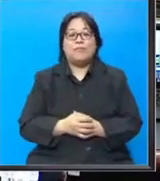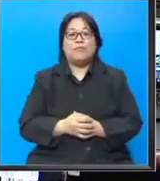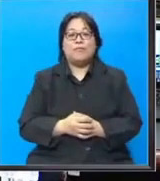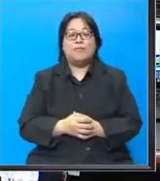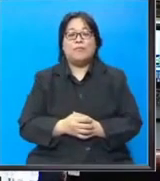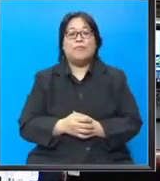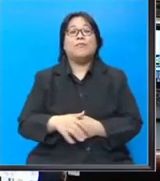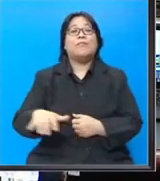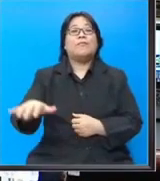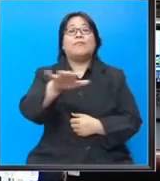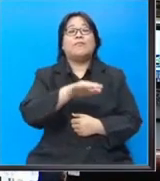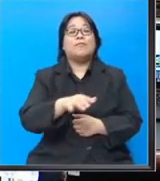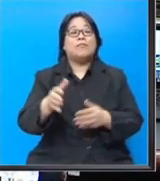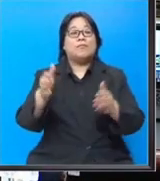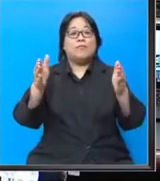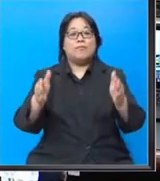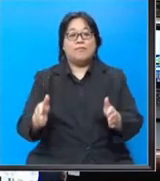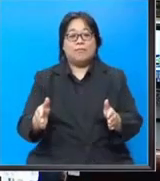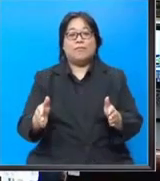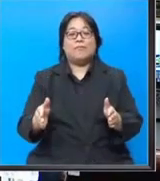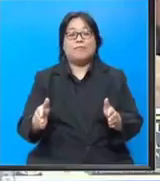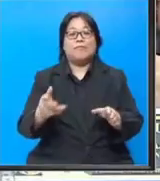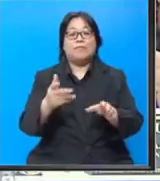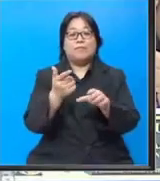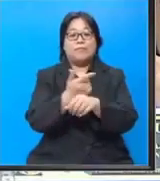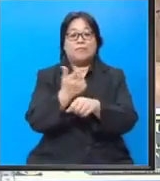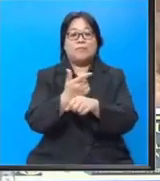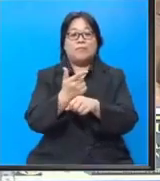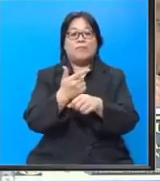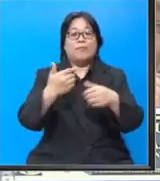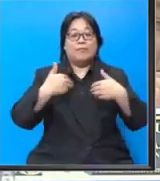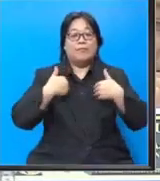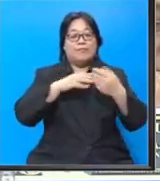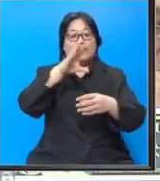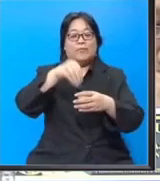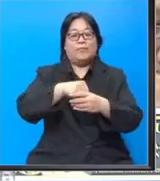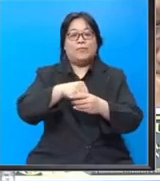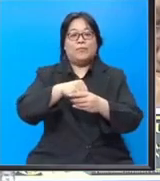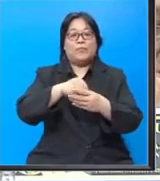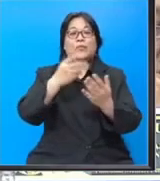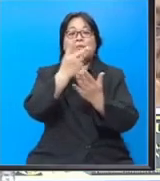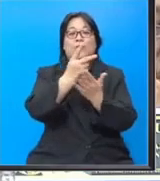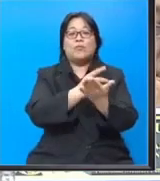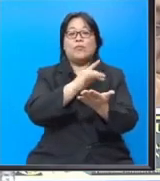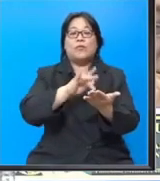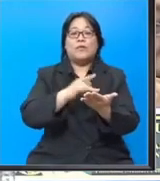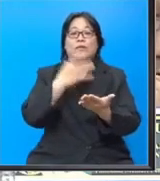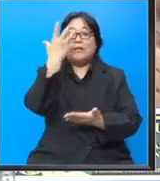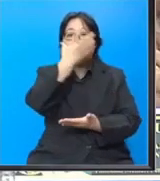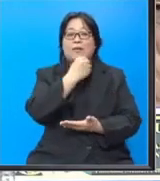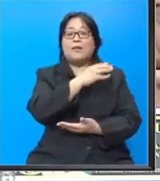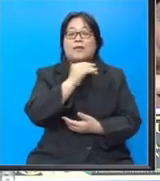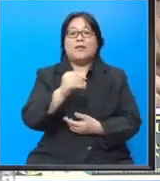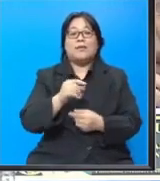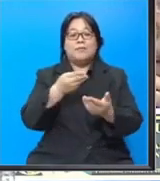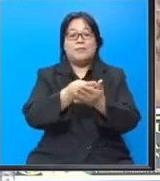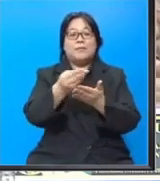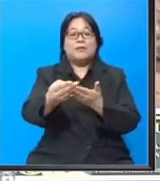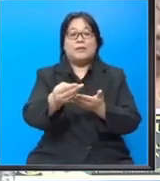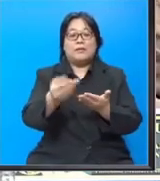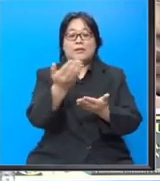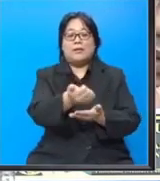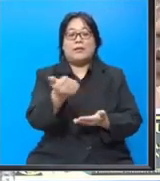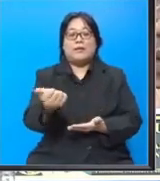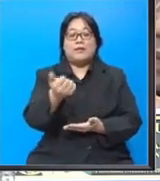700-701 Eka yang menjalankan kursus perawatan kecantikan yang kita bagi juga alat solek